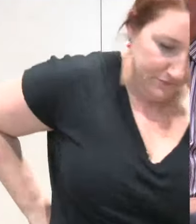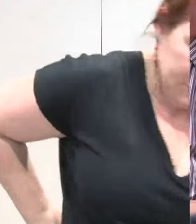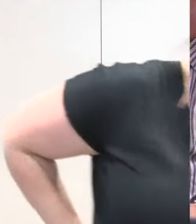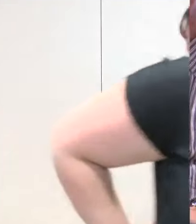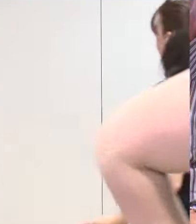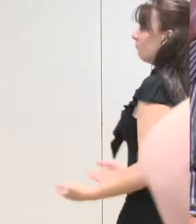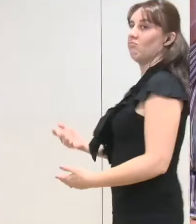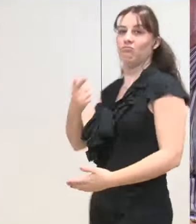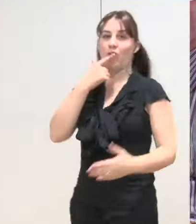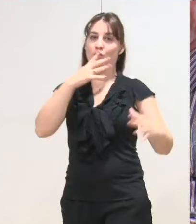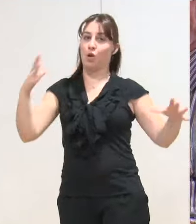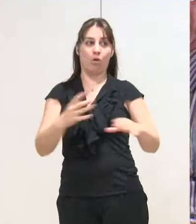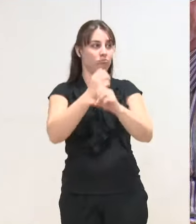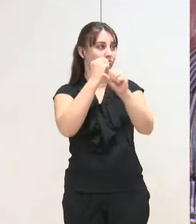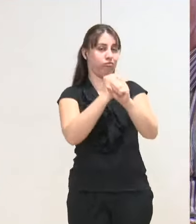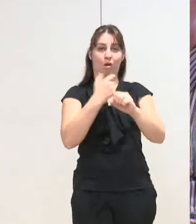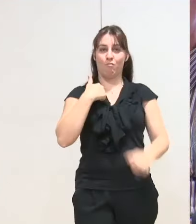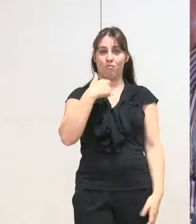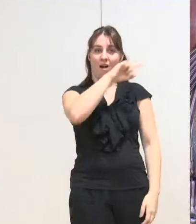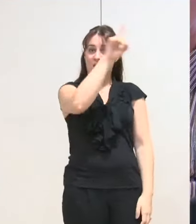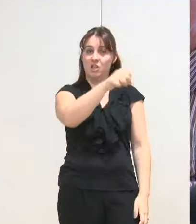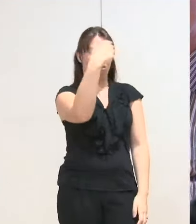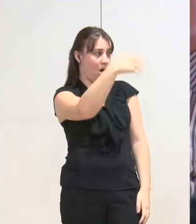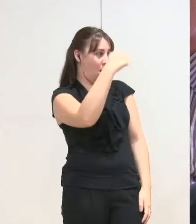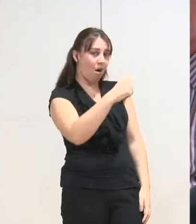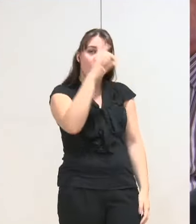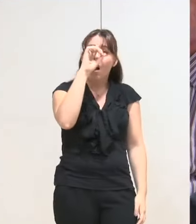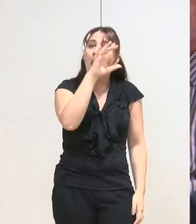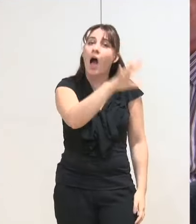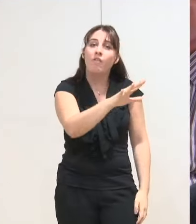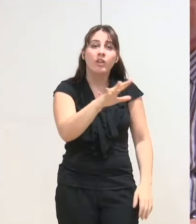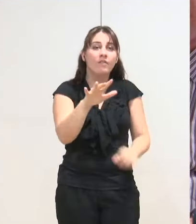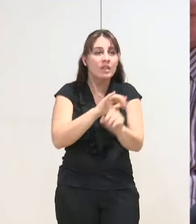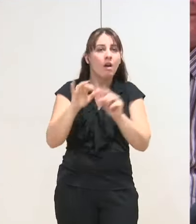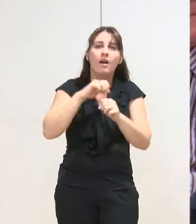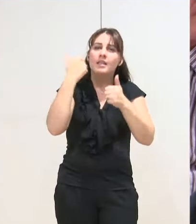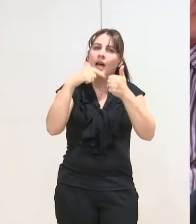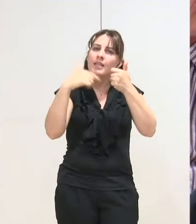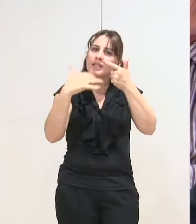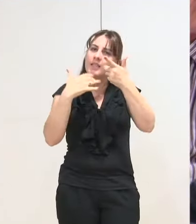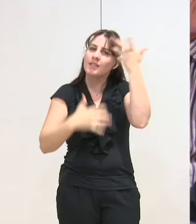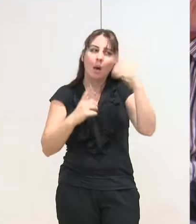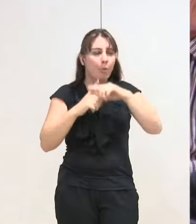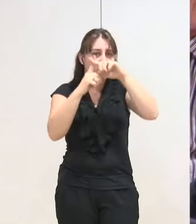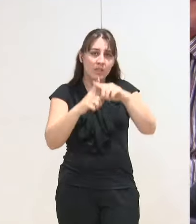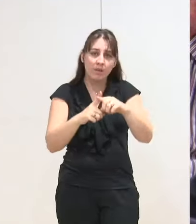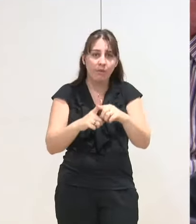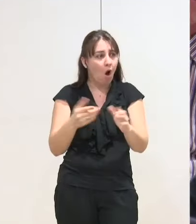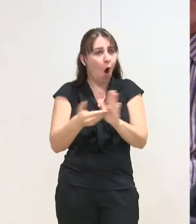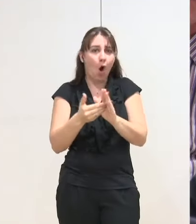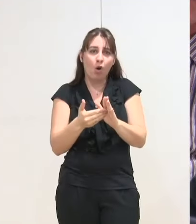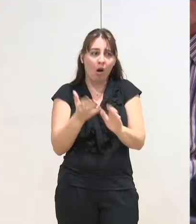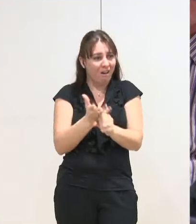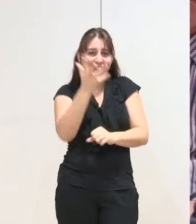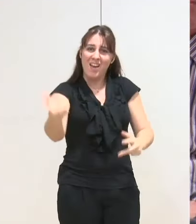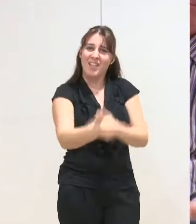dis je vous pose juste une seule question est-ce que vous pensez que ce concours de circonstances favorables se reproduira pendant les 5 années